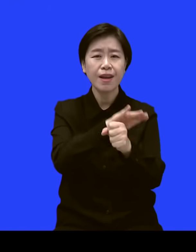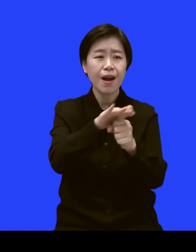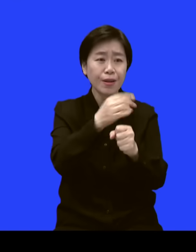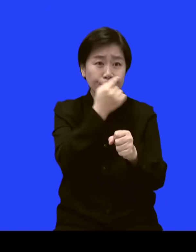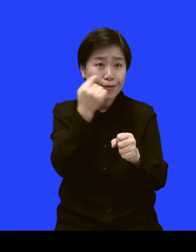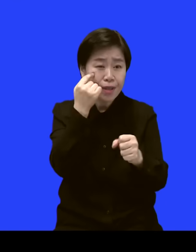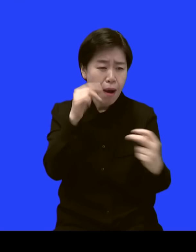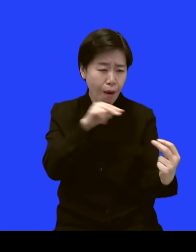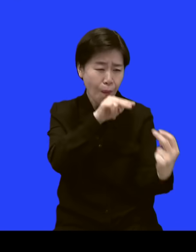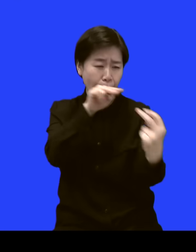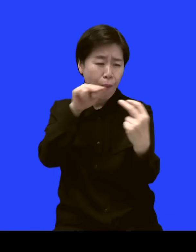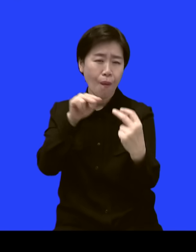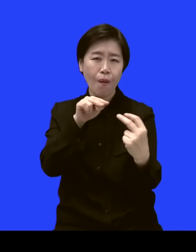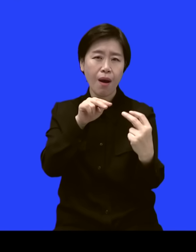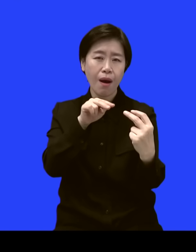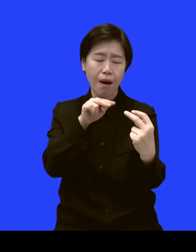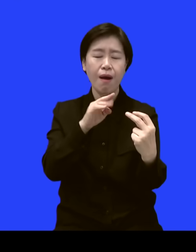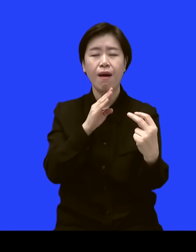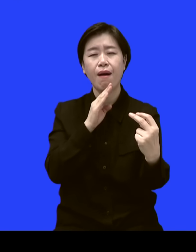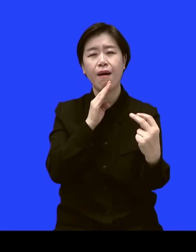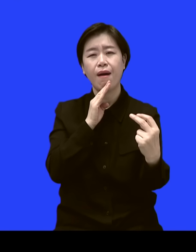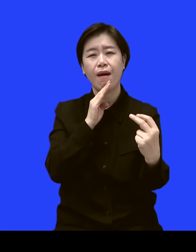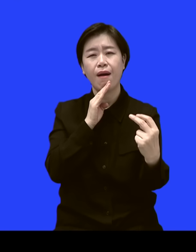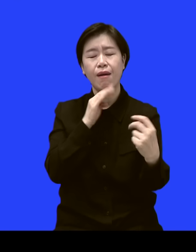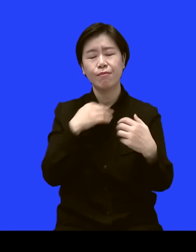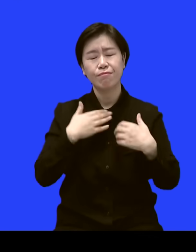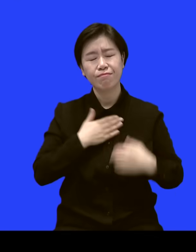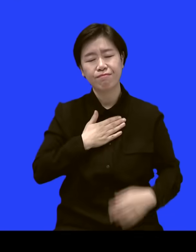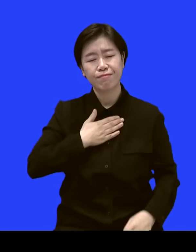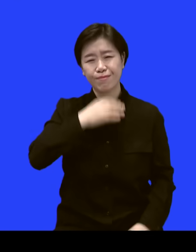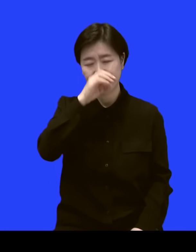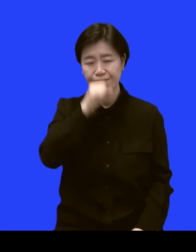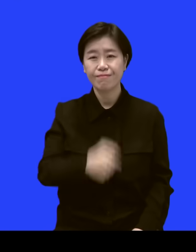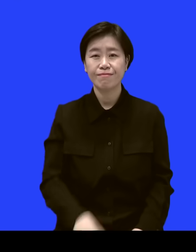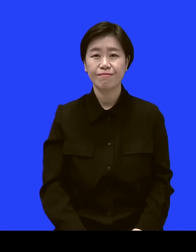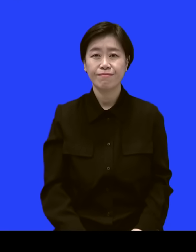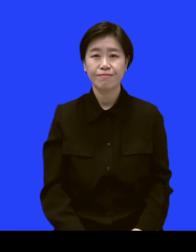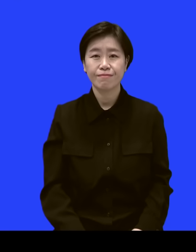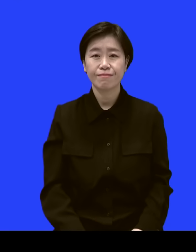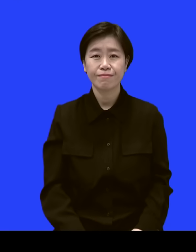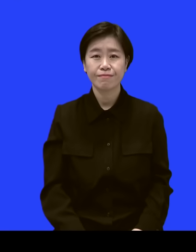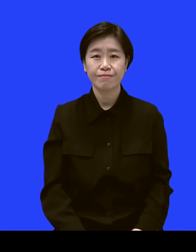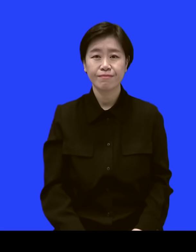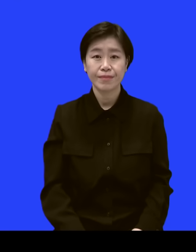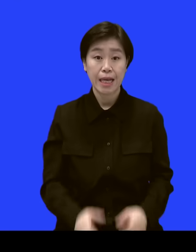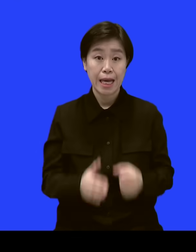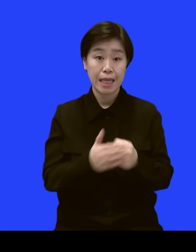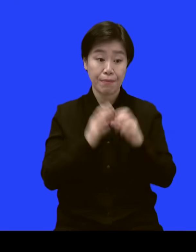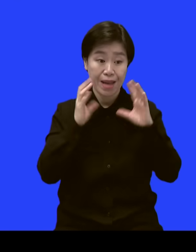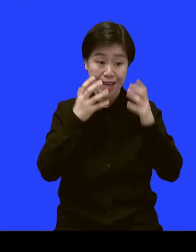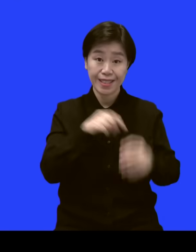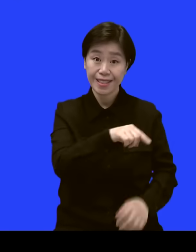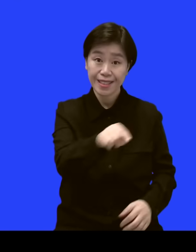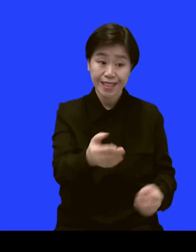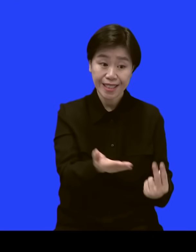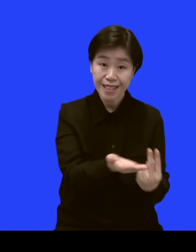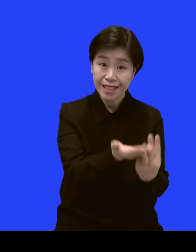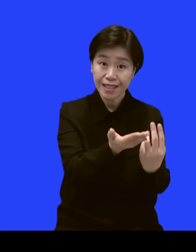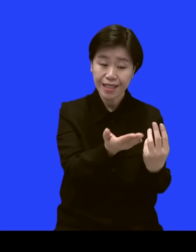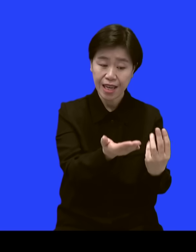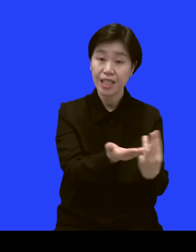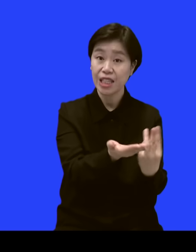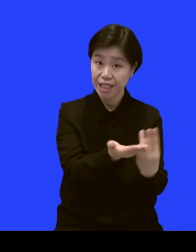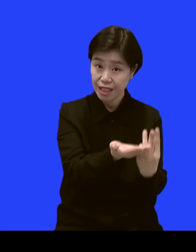제가 아이들이 그 어릴 때 우울증이 잠시 예. 없어졌나 싶을